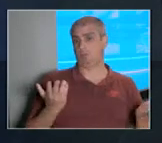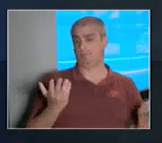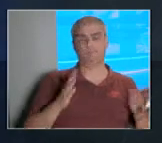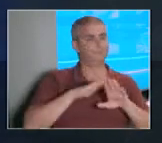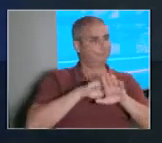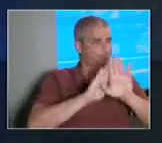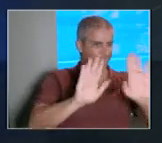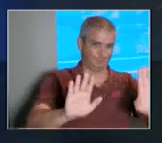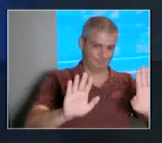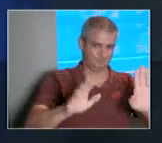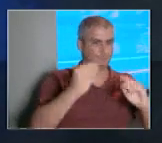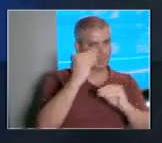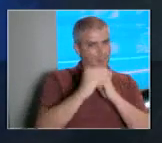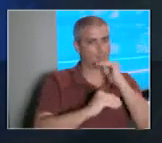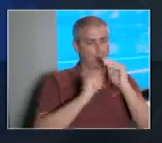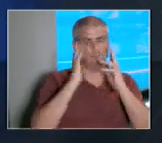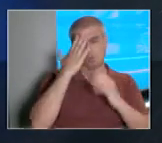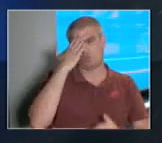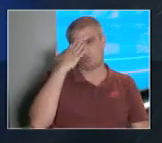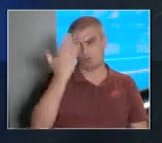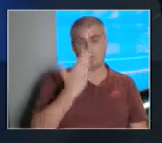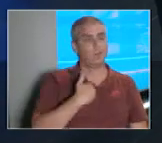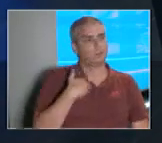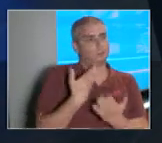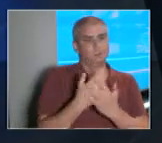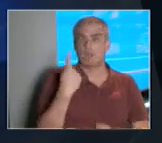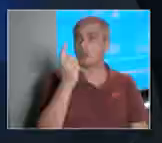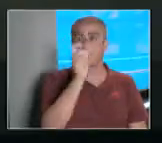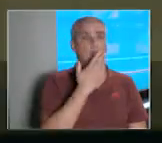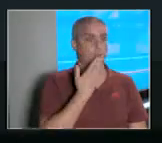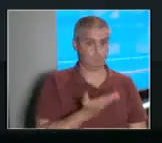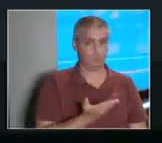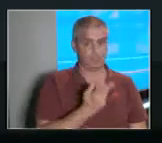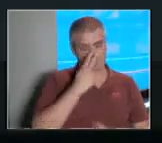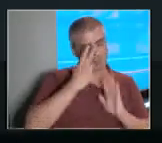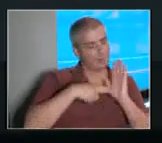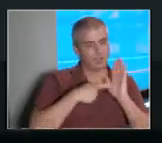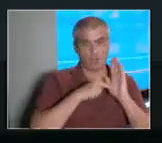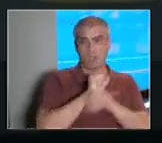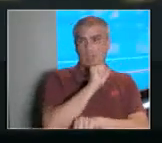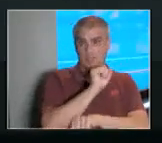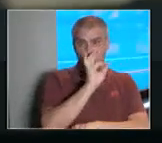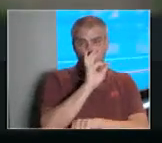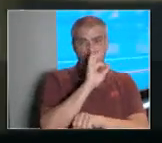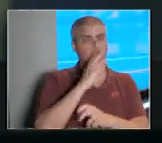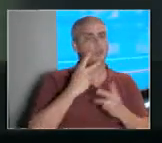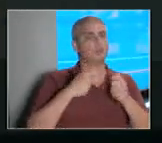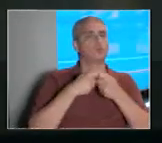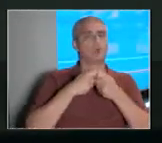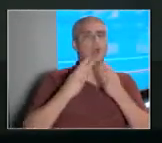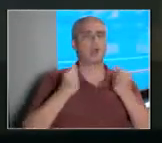רגע, לא. שנייה, דבר, זה כל כך מורכב. אני מציע לכל אזרח ישראלי לקרוא את העתירה של התנועה לאיכות